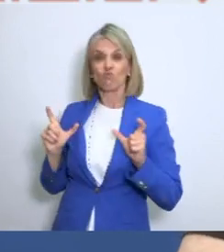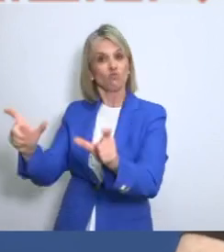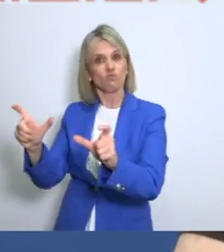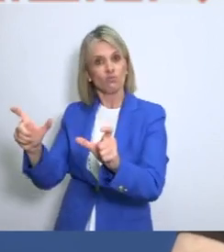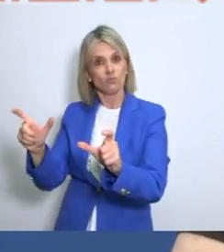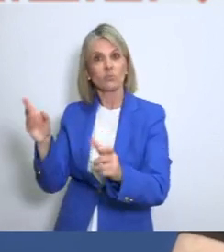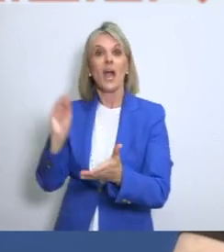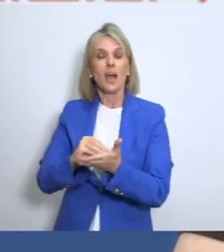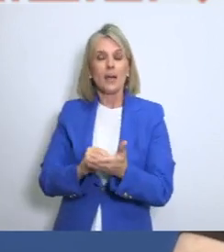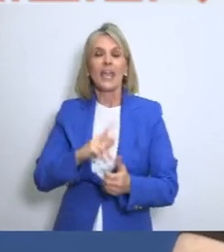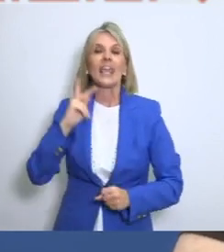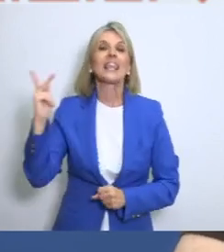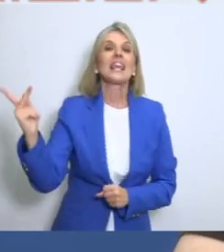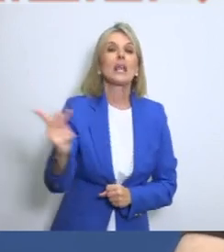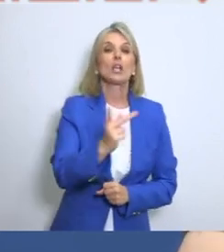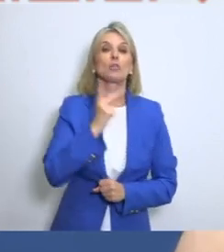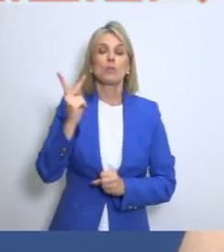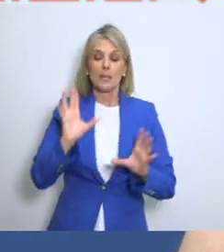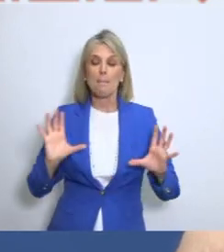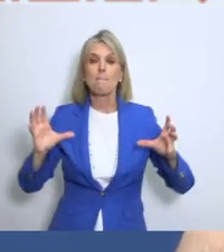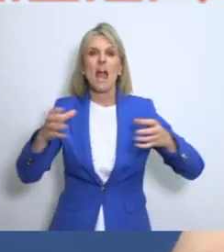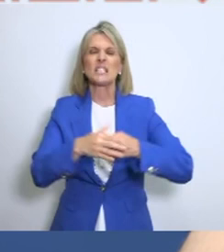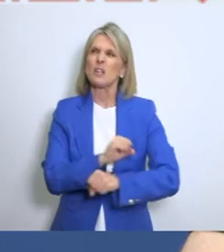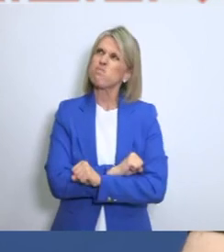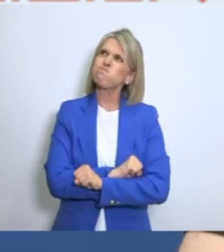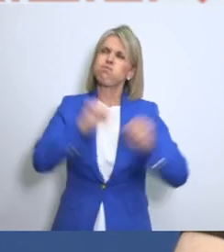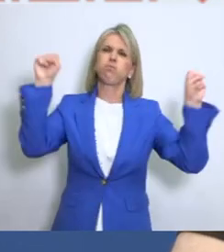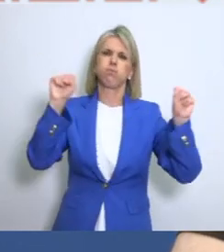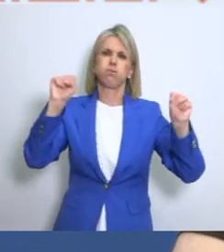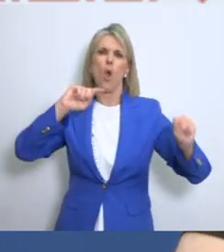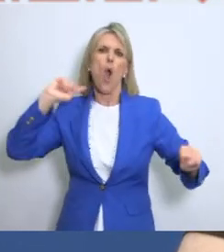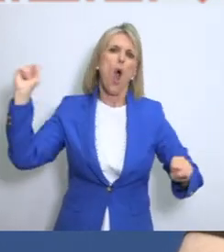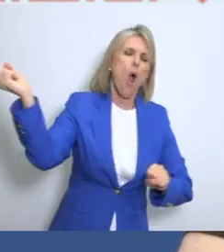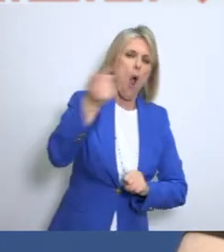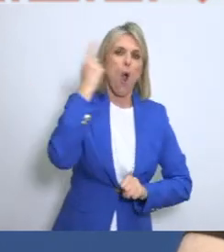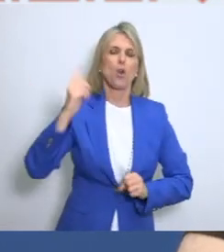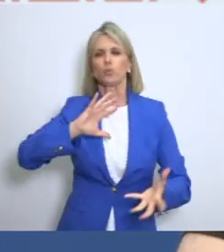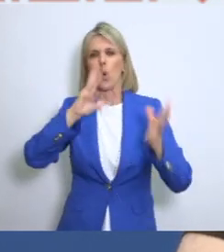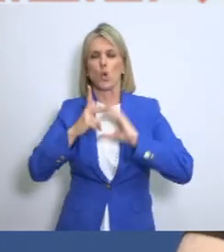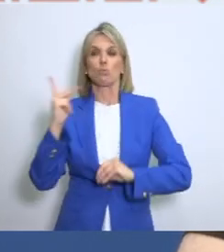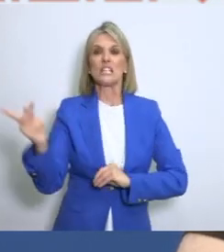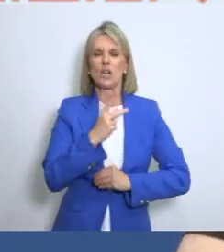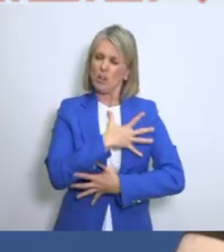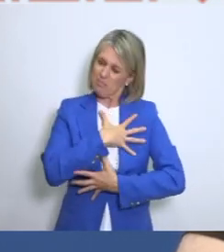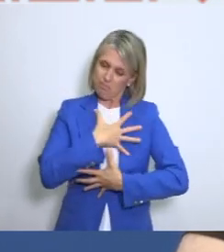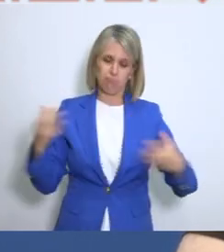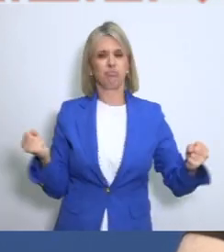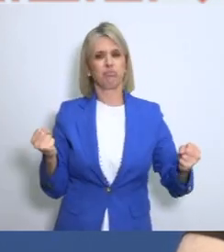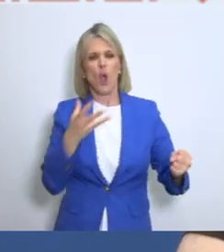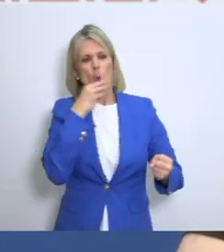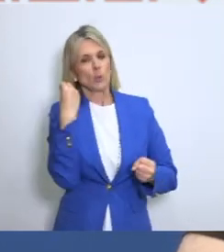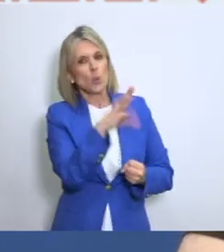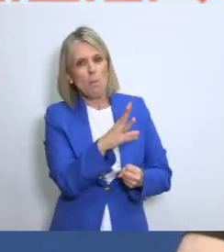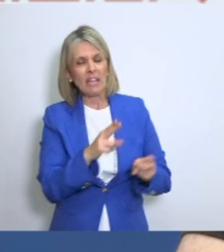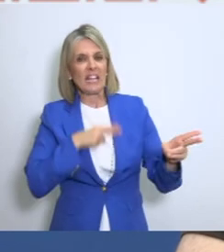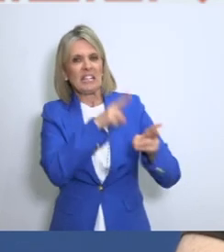μαζική κοινωνική έκρηξη μετά το έγκλημα στα Τέμπη. Ως ΟΚΔΕ πιστεύουμε πως αυτοί οι αγώνες χρειάζονται ενότητα